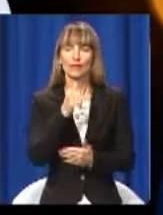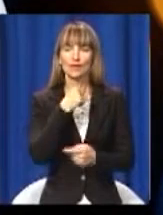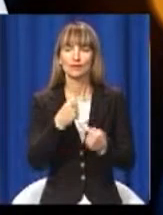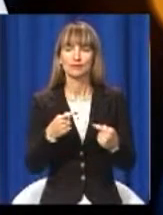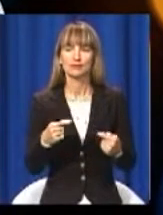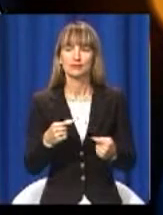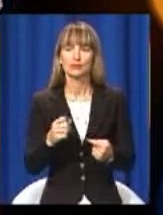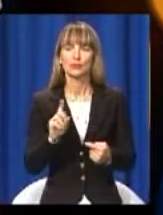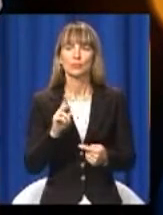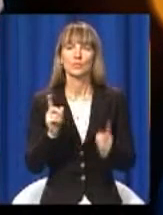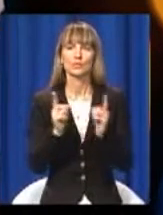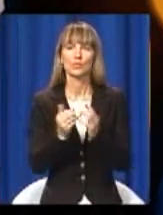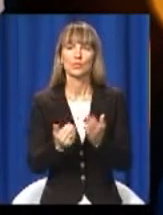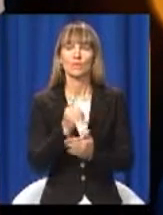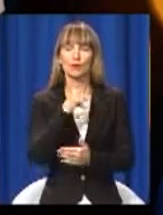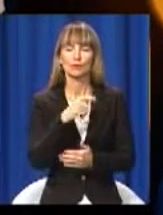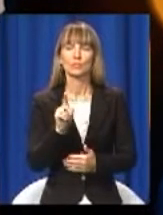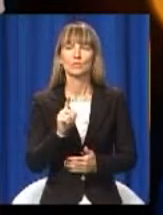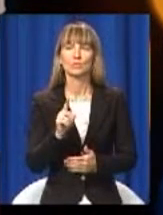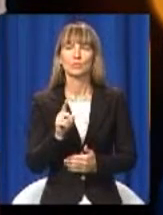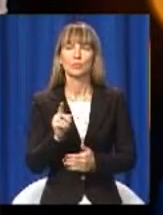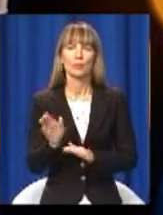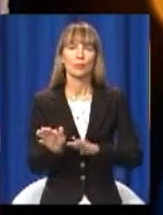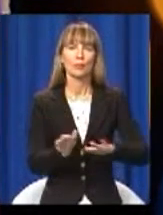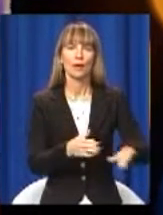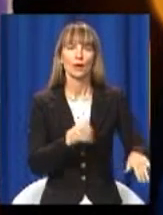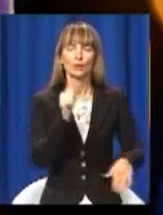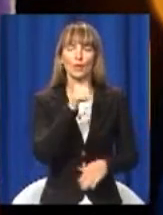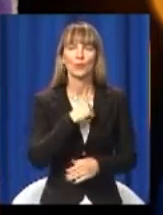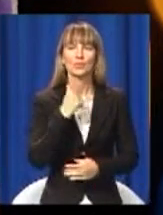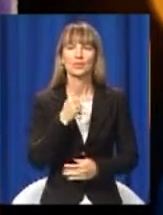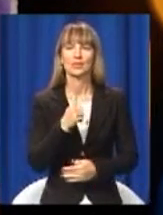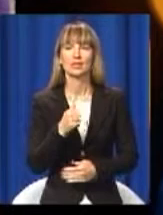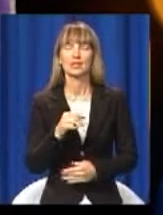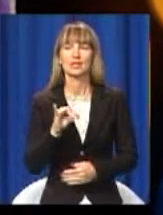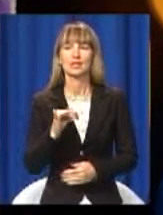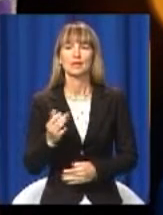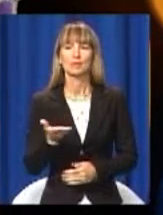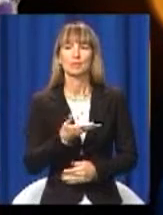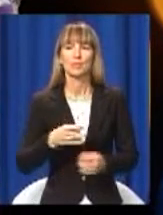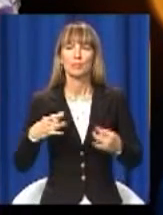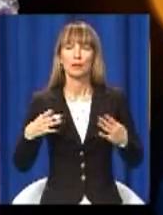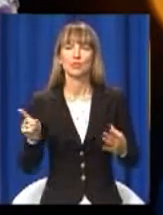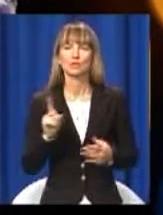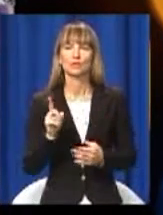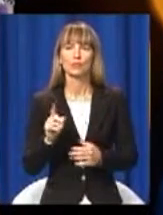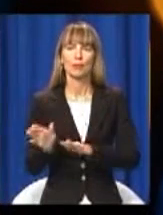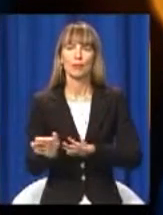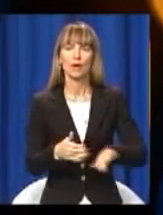чтобы встречать Новый год, потому что проходит целый год. И мы празднуем,